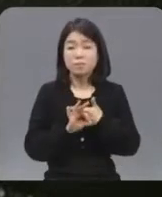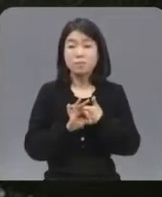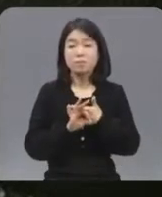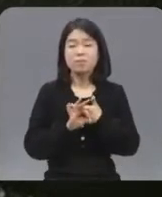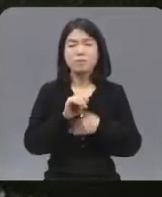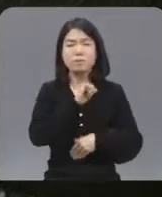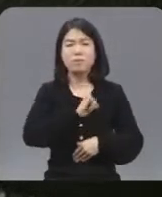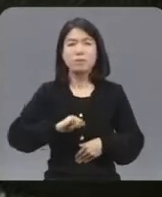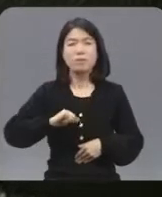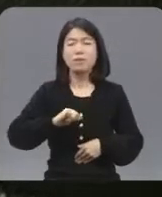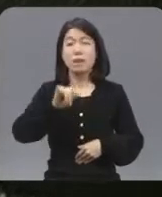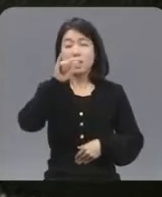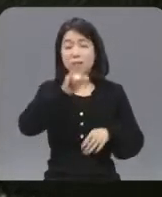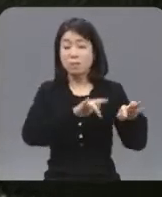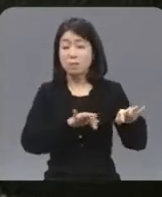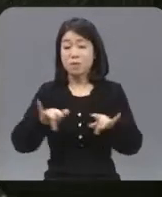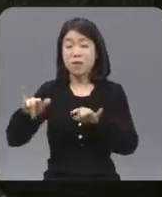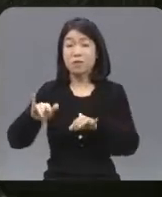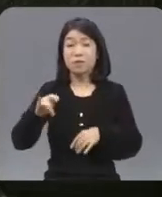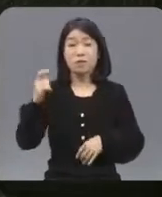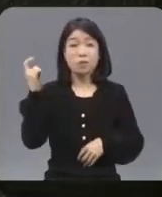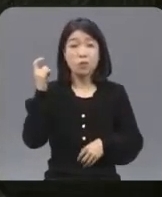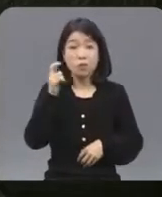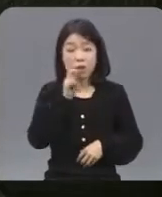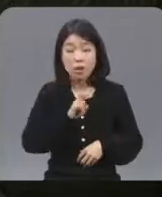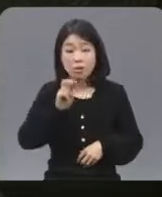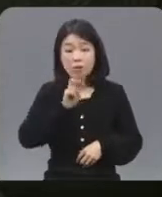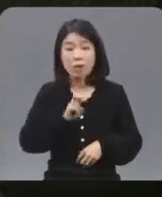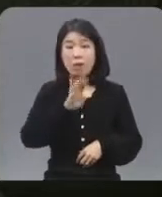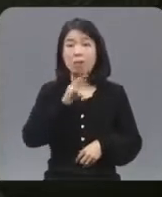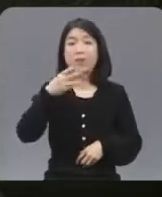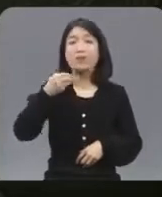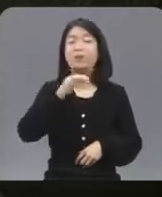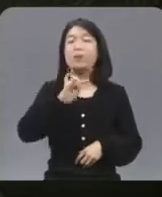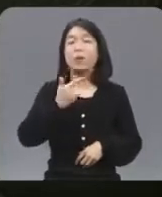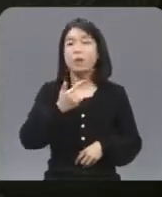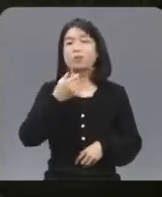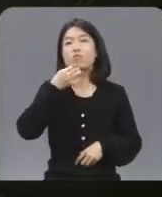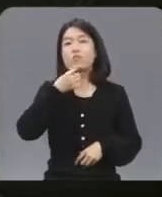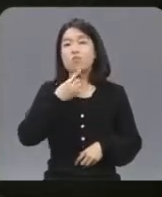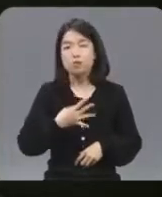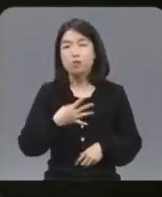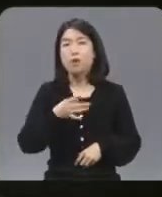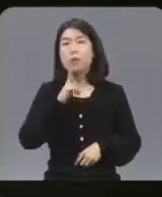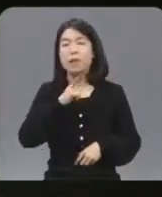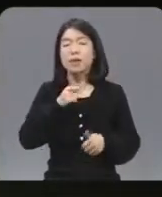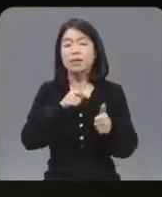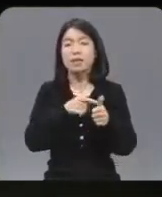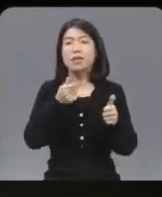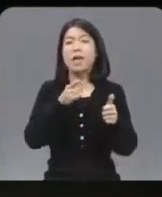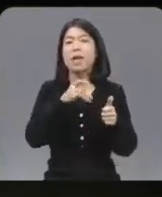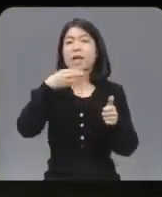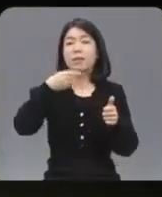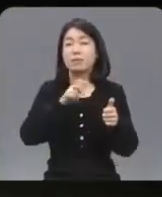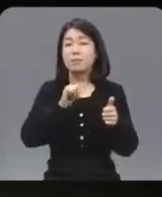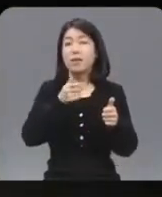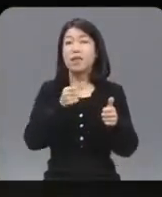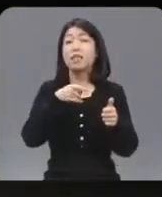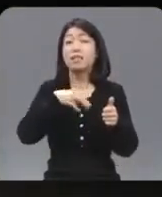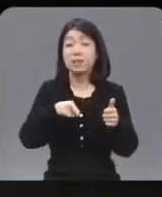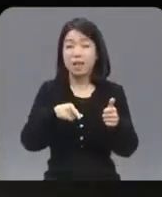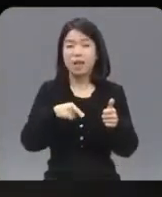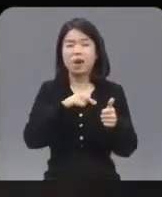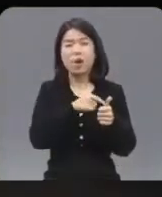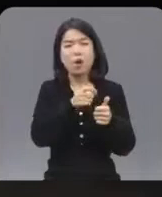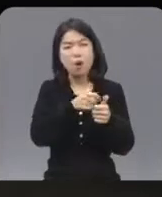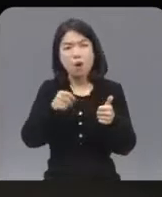견딜 수 있는 피아노 음악은 베토벤뿐이라 단언했던 작가 헤르만 헤세. 헤세의 문학 세계에 면면이 흐르는